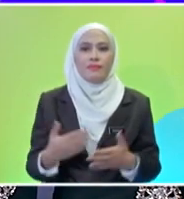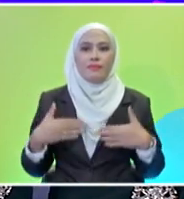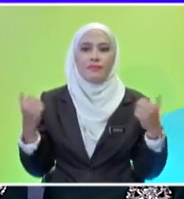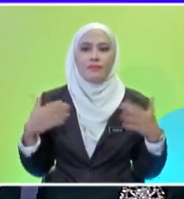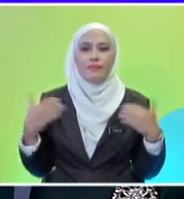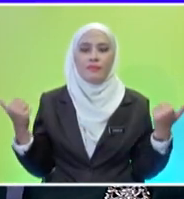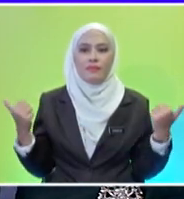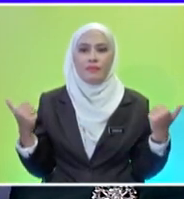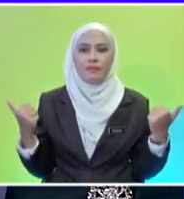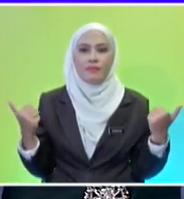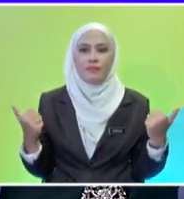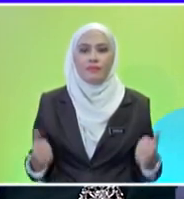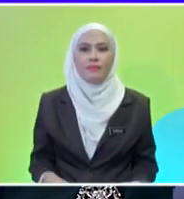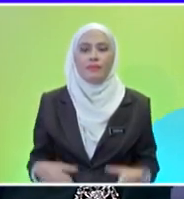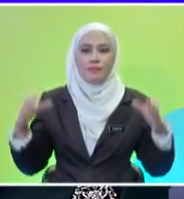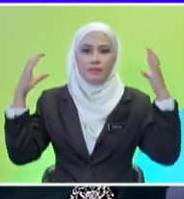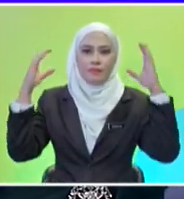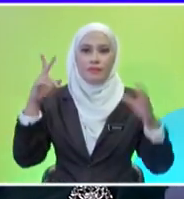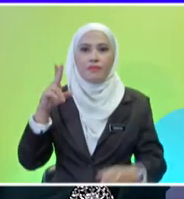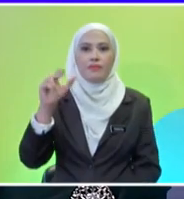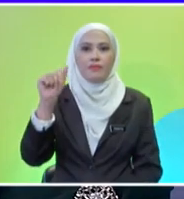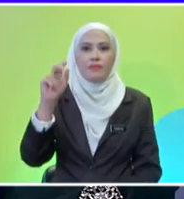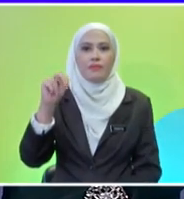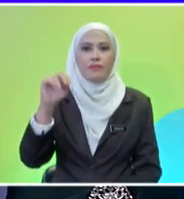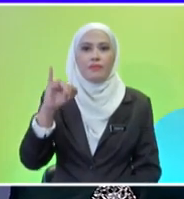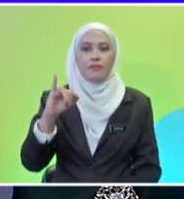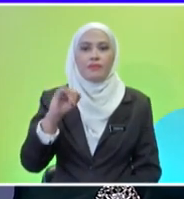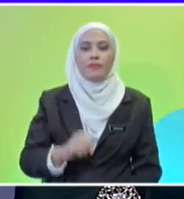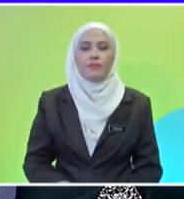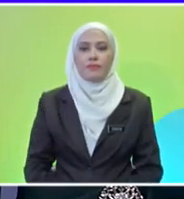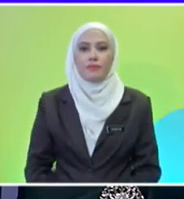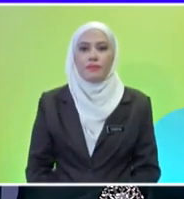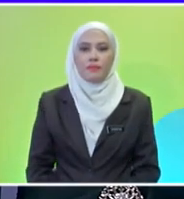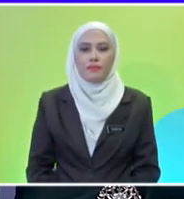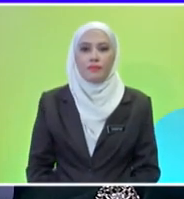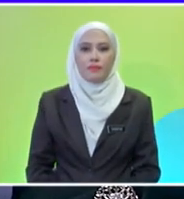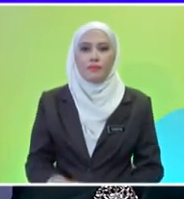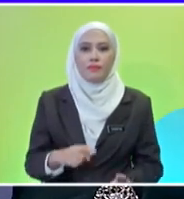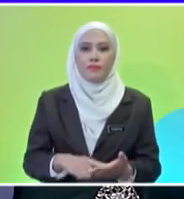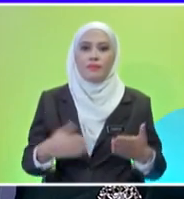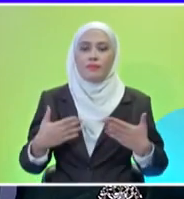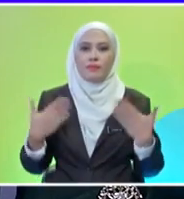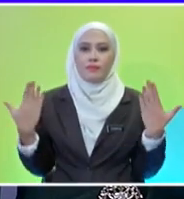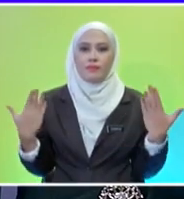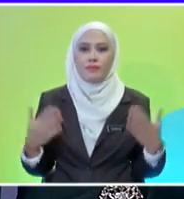Cikgu Abdul daripada SQ Taman Sri gomba batu keep selango apa kabar